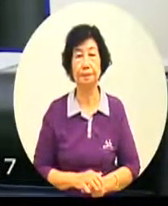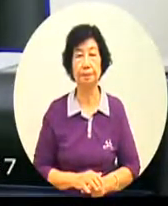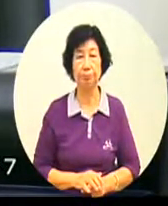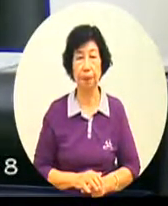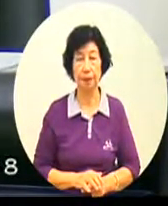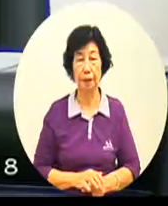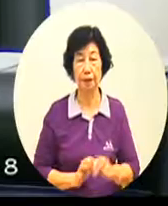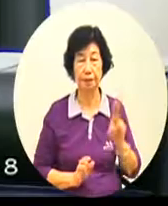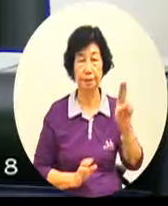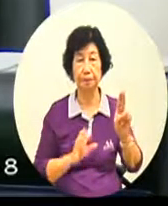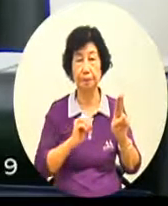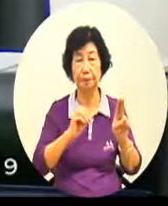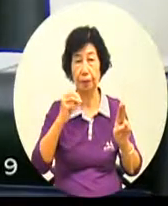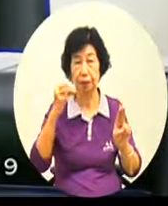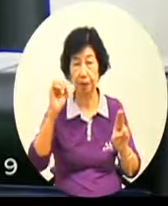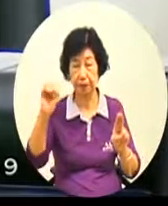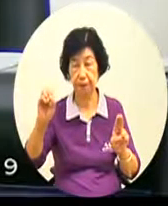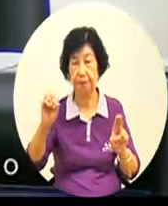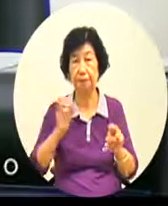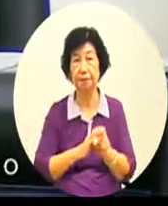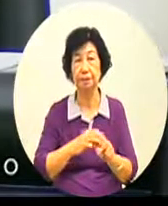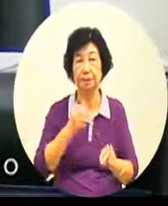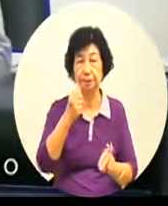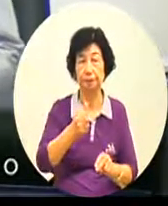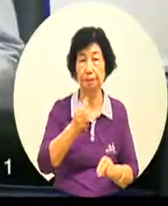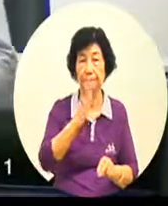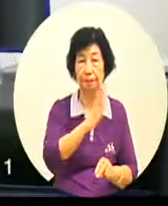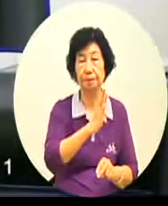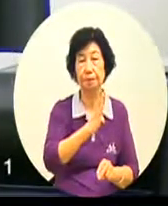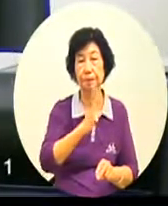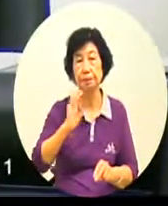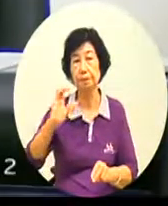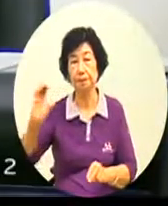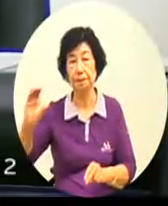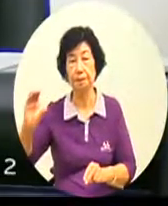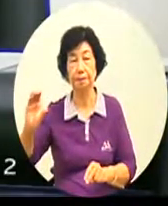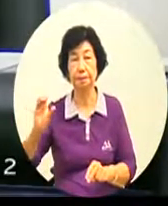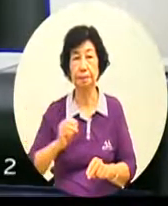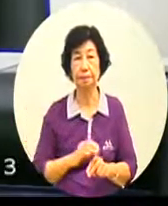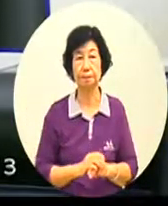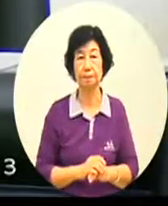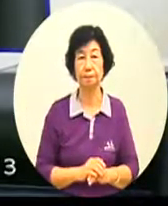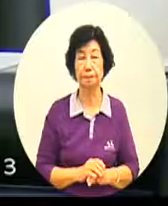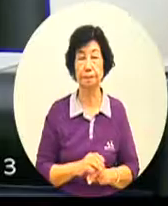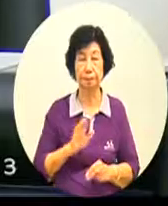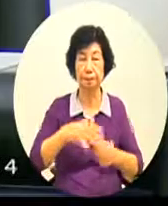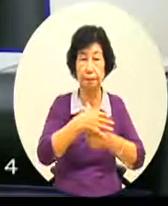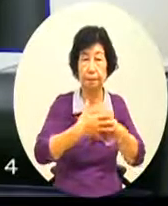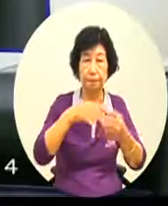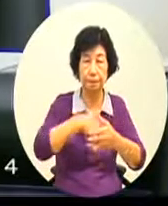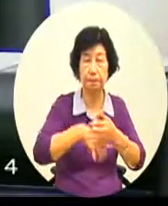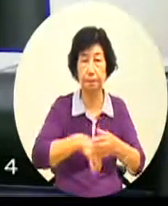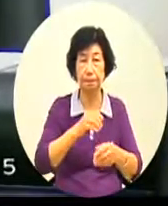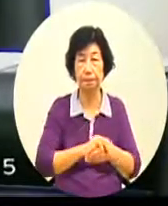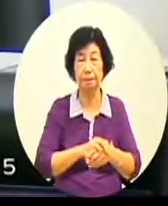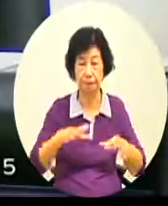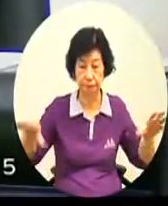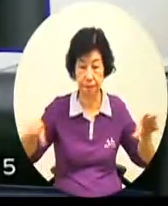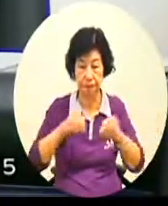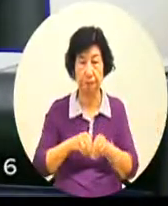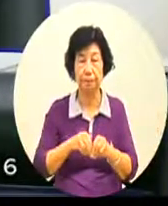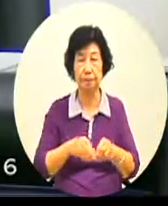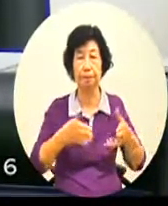面 ABC 那这个 A 的部分它其实就是一个涵括它可能要去做整合统合